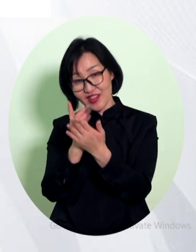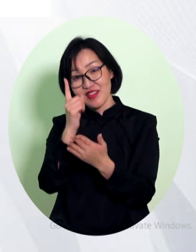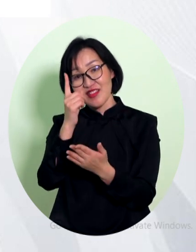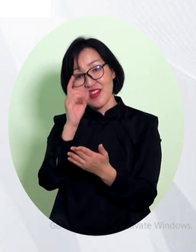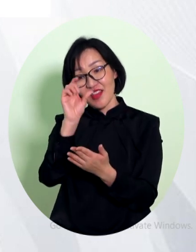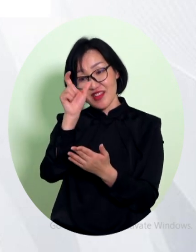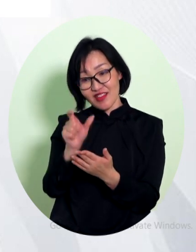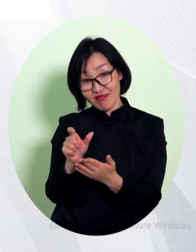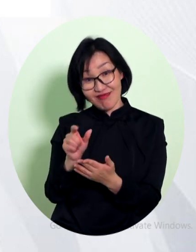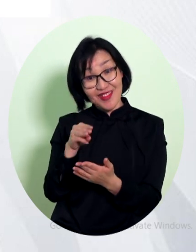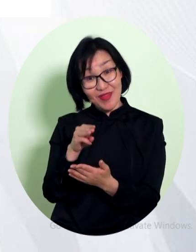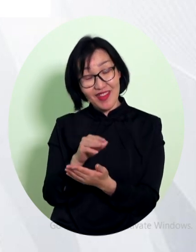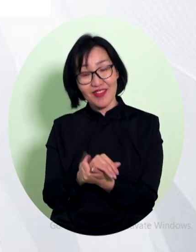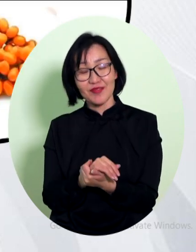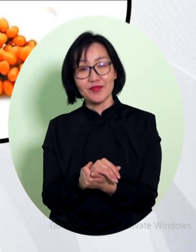шүү дээ.